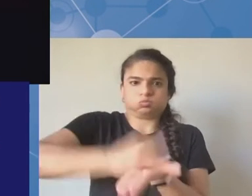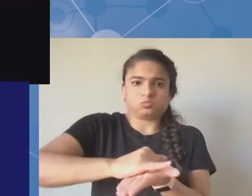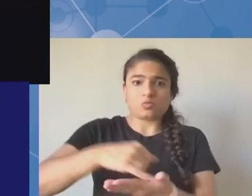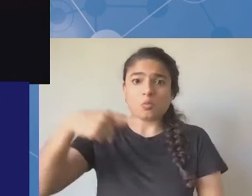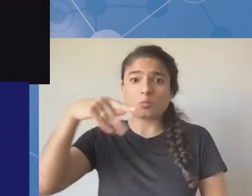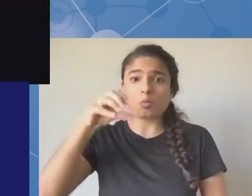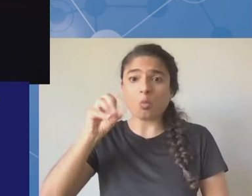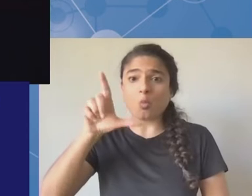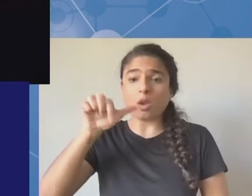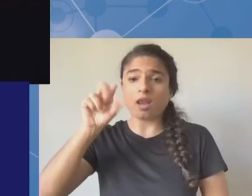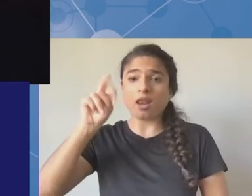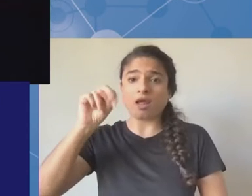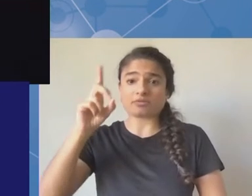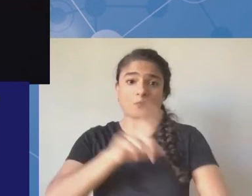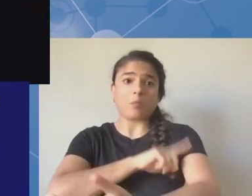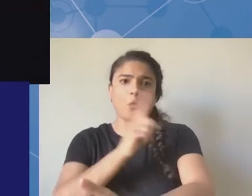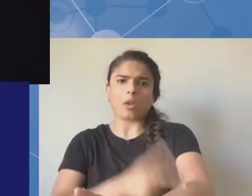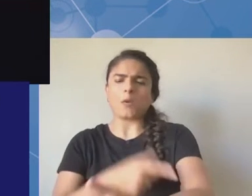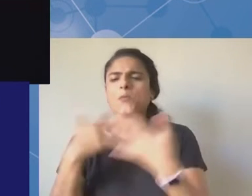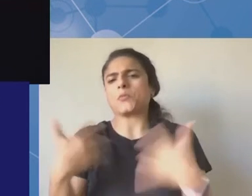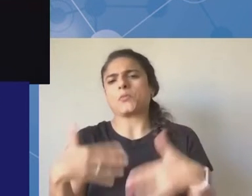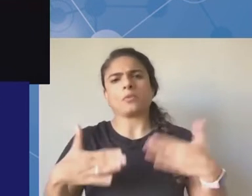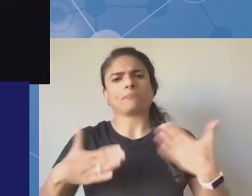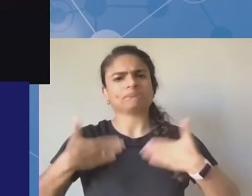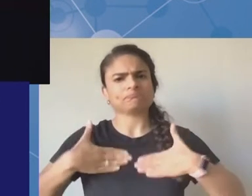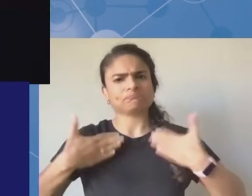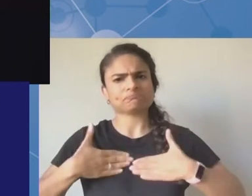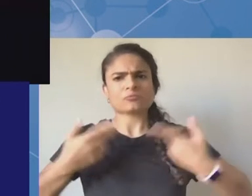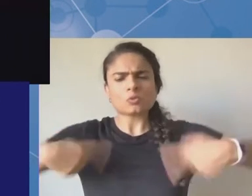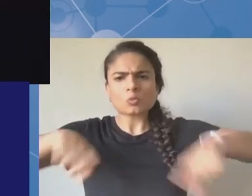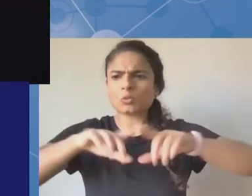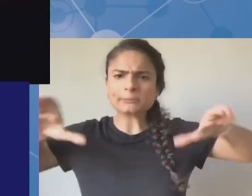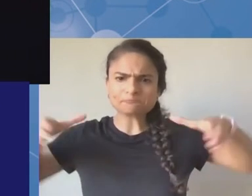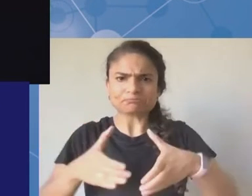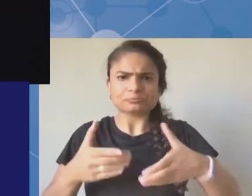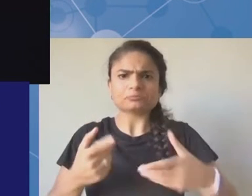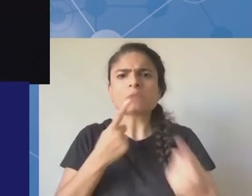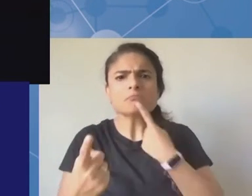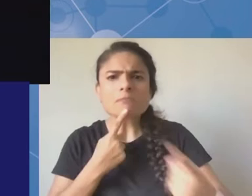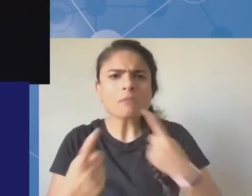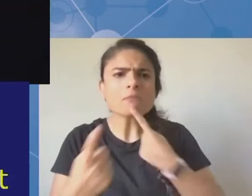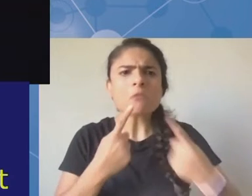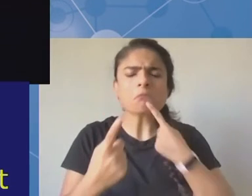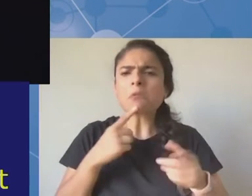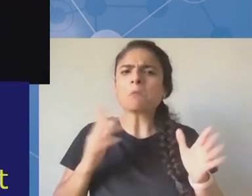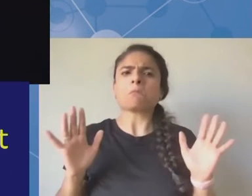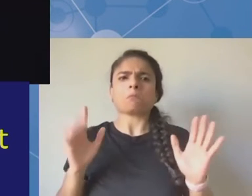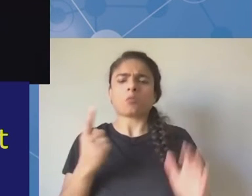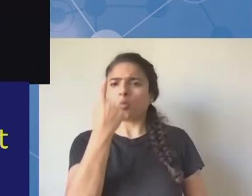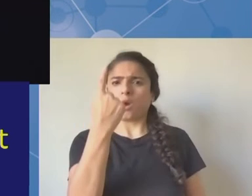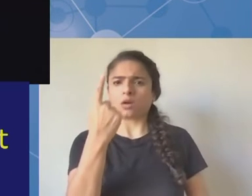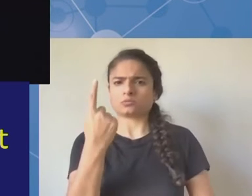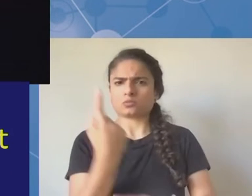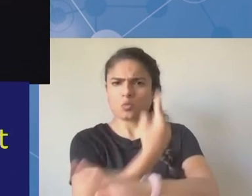из Польши за то, что нам была предоставлена возможность пользоваться